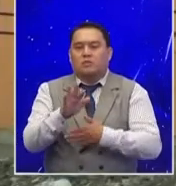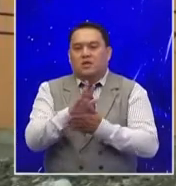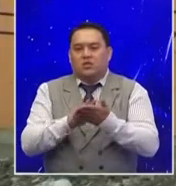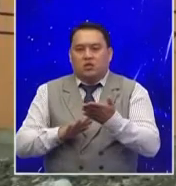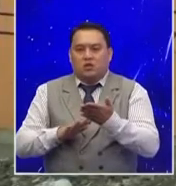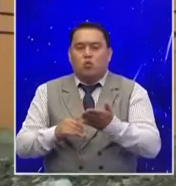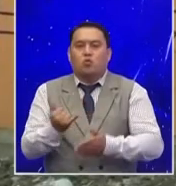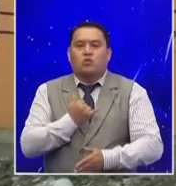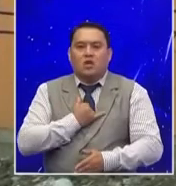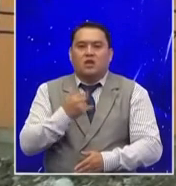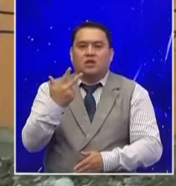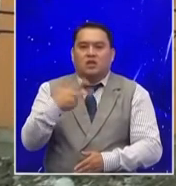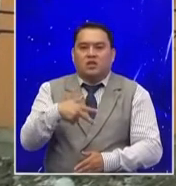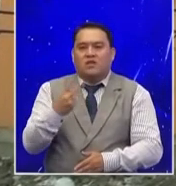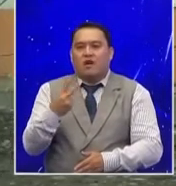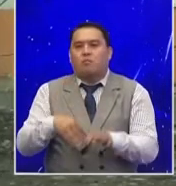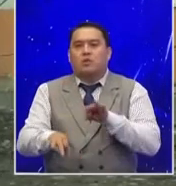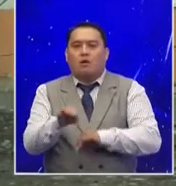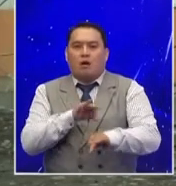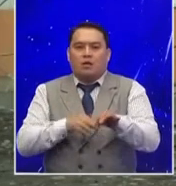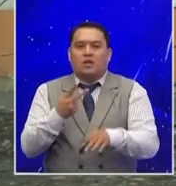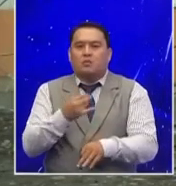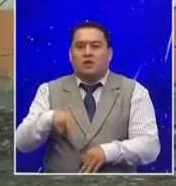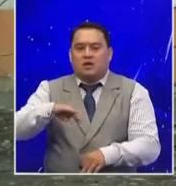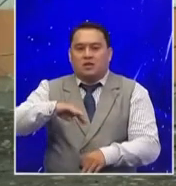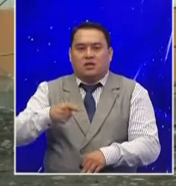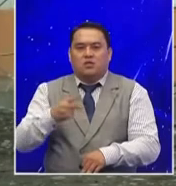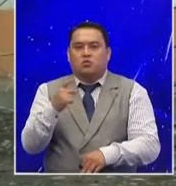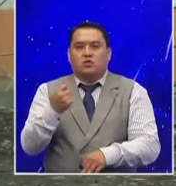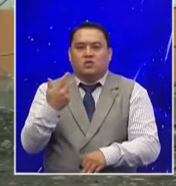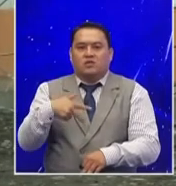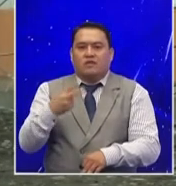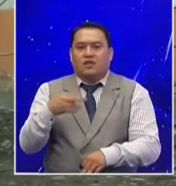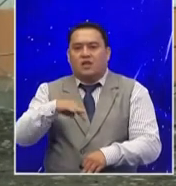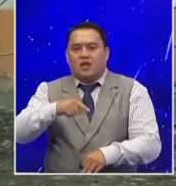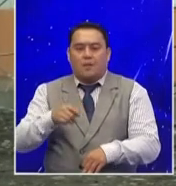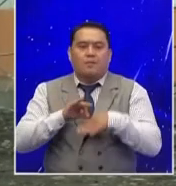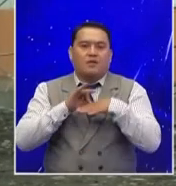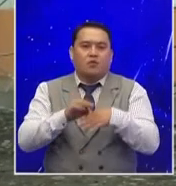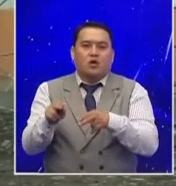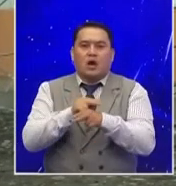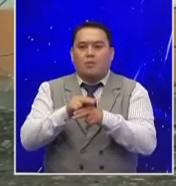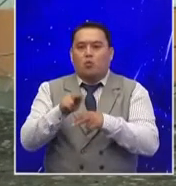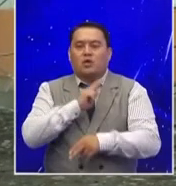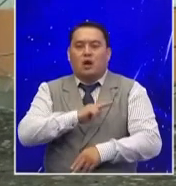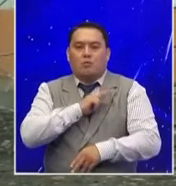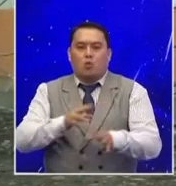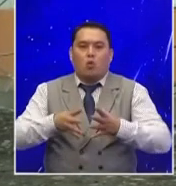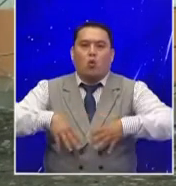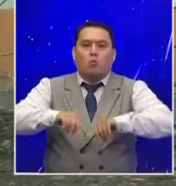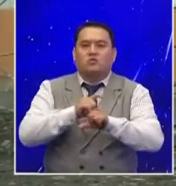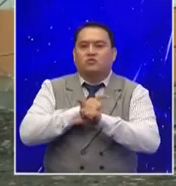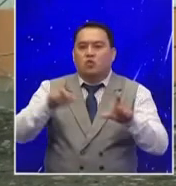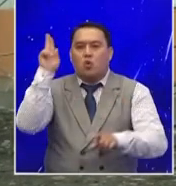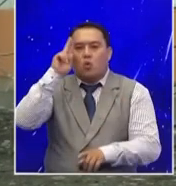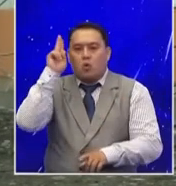продолжаются. У нас на 32 проекта выделено 3 миллиарда 132 миллиона тенге. Проводятся капитальные работы общеобразовательной